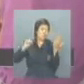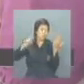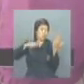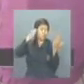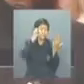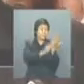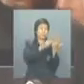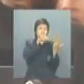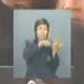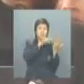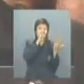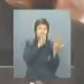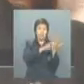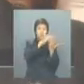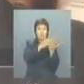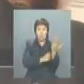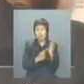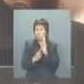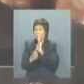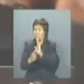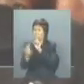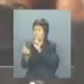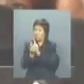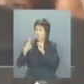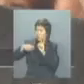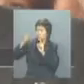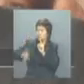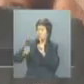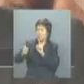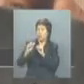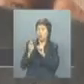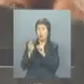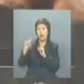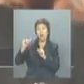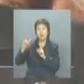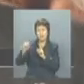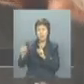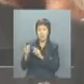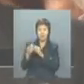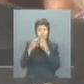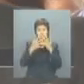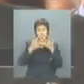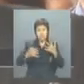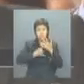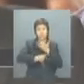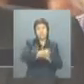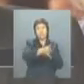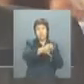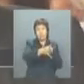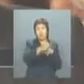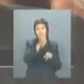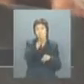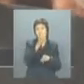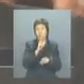ลือกตั้งหรือกกต.มายื่นต่อศาลอาญารัชดาเพื่อขอปล่อยตัวชั่วคราวหลังจากกกต.ประกาศรับรองการเป็นส.